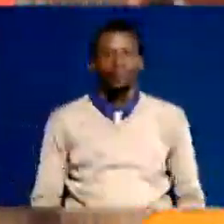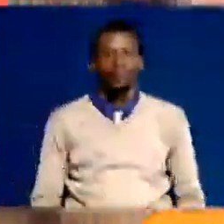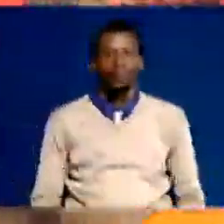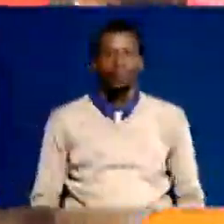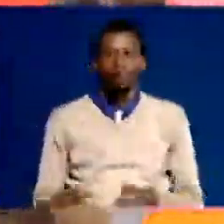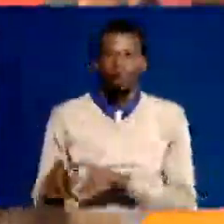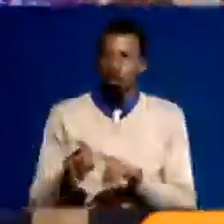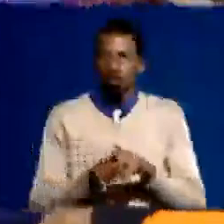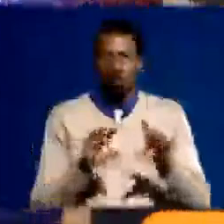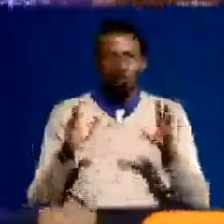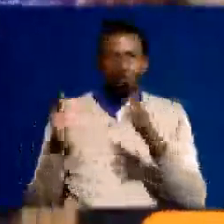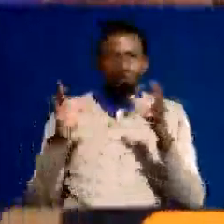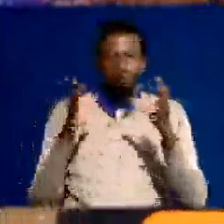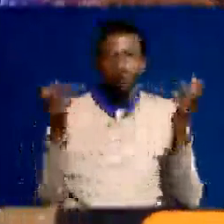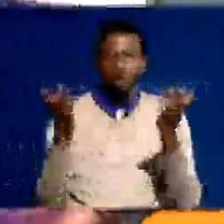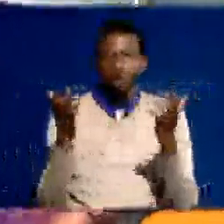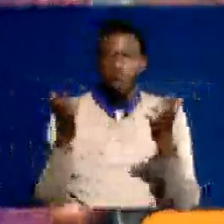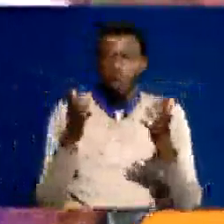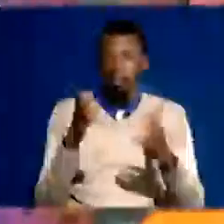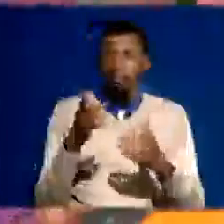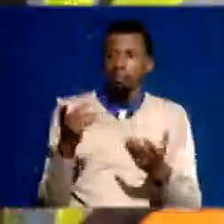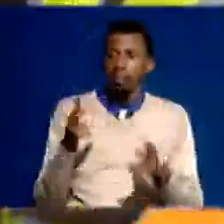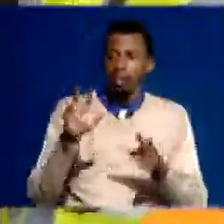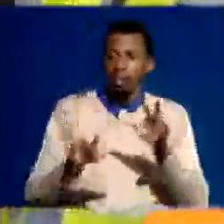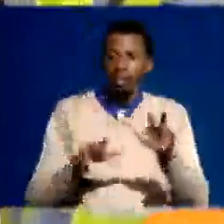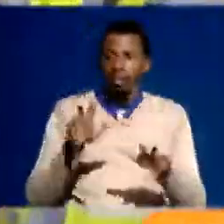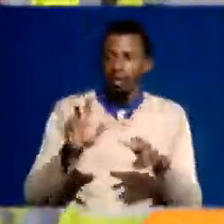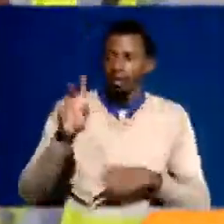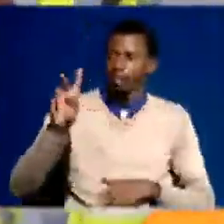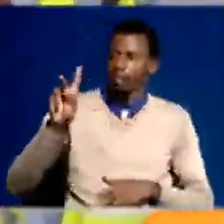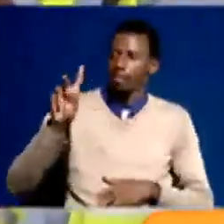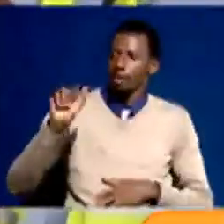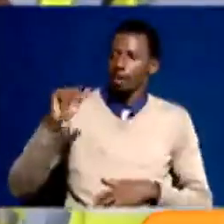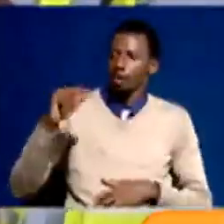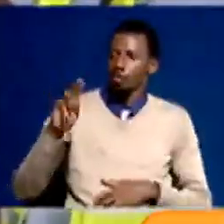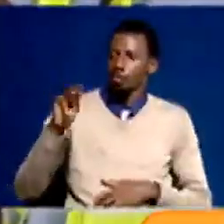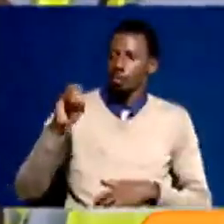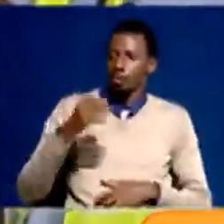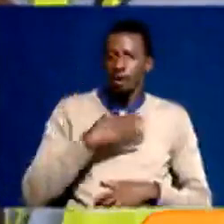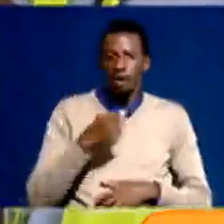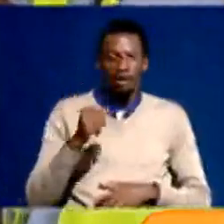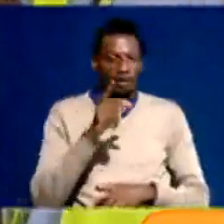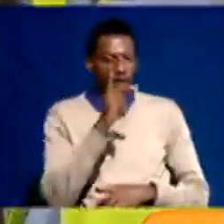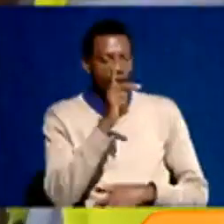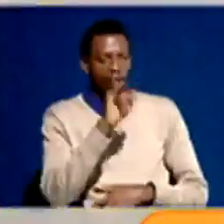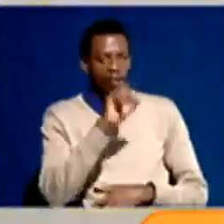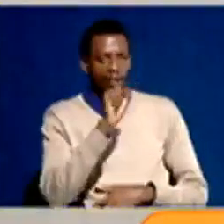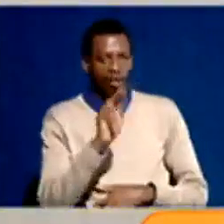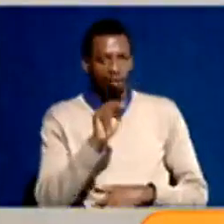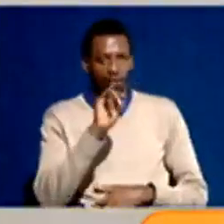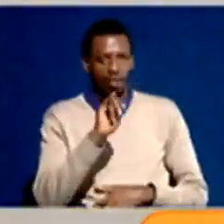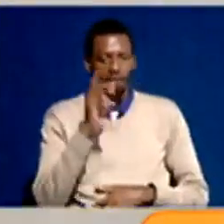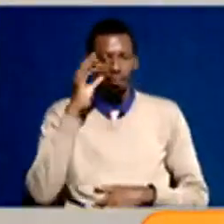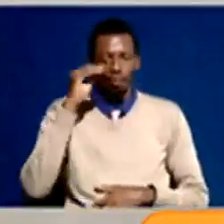Shamra shamra zilisheheni katika kijiji cha Kagumo, kaunti ya Kirinyaga, na Kisauni, kaunti ya Mombasa,